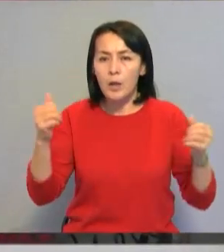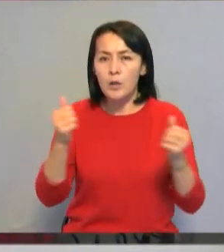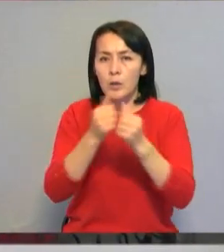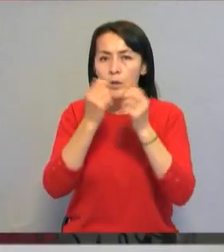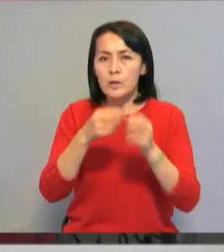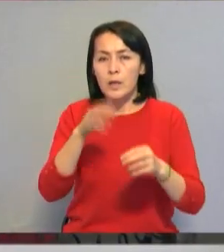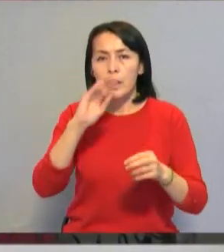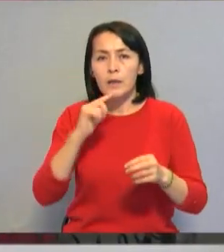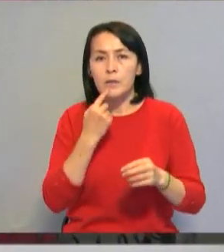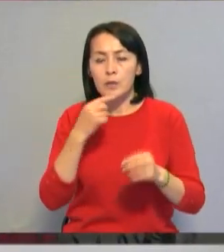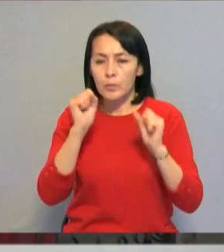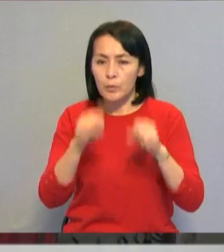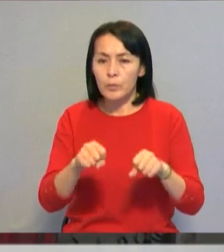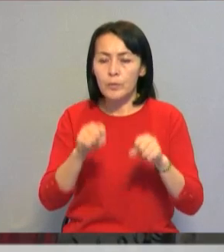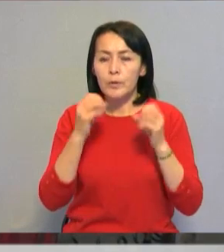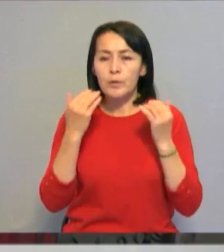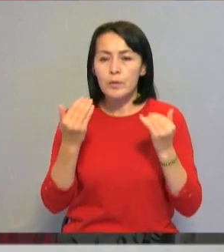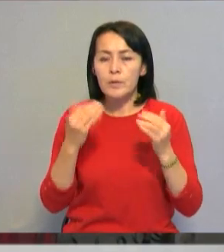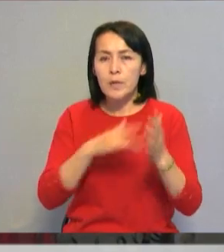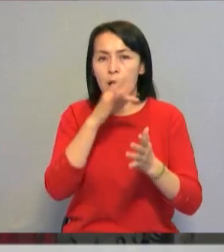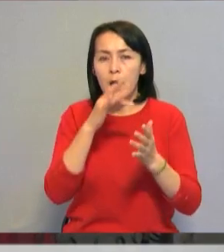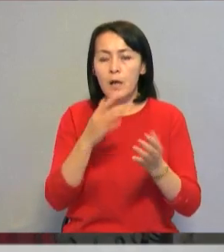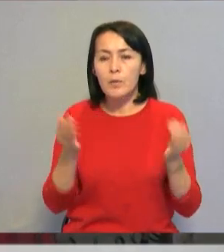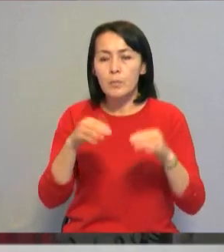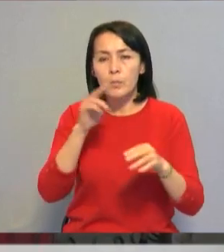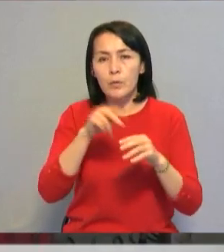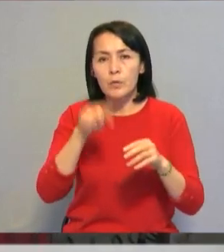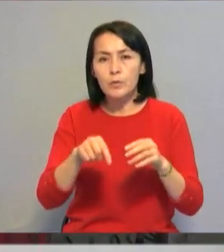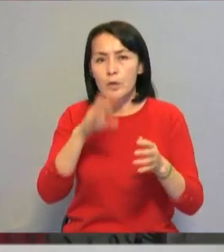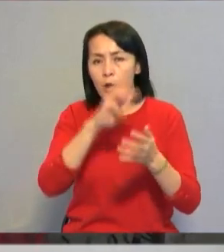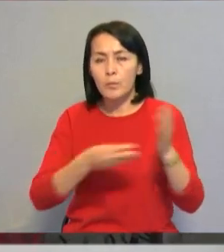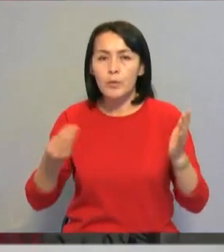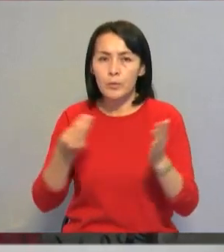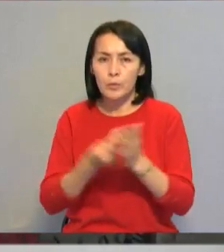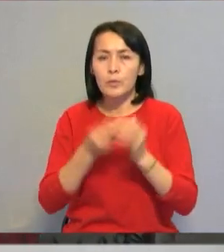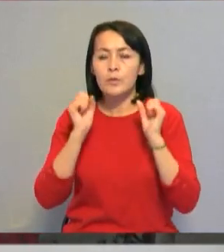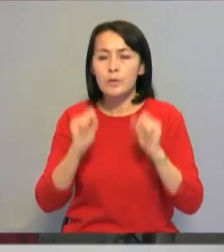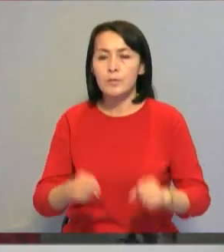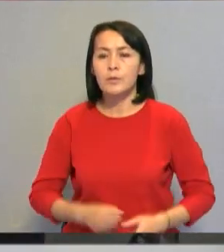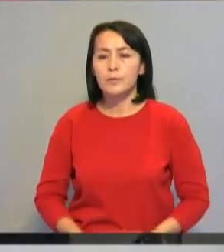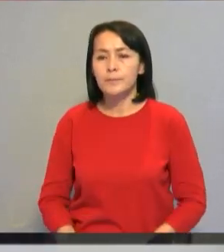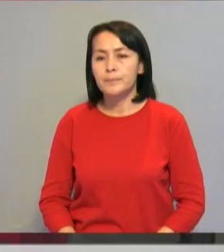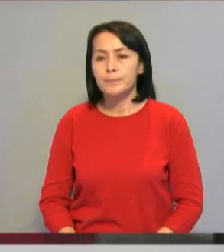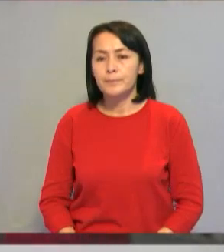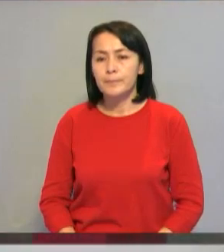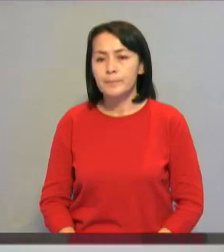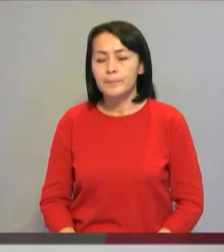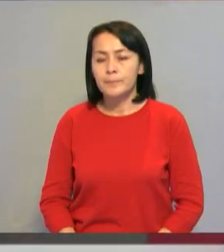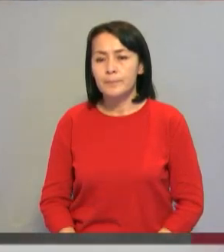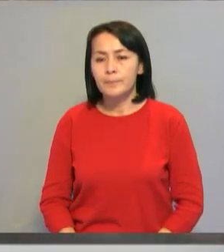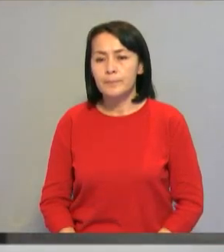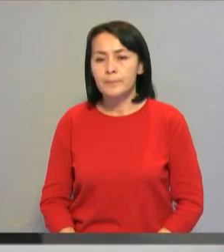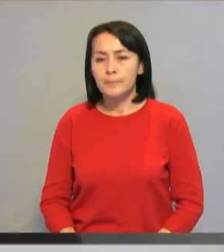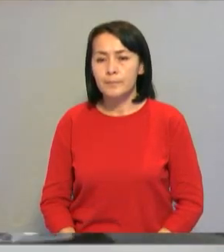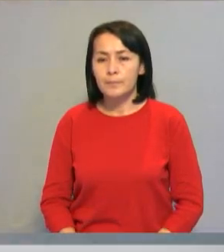келеңсіз жағдайларға тап болуыңыз әбден мүмкін. Қала берді, бұл үшін айыппұл арқалауыңызда ықтимал.